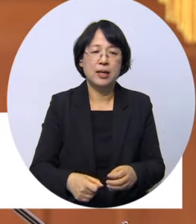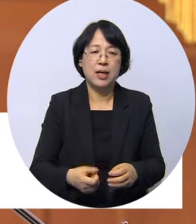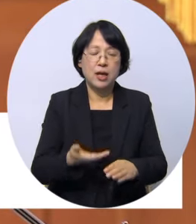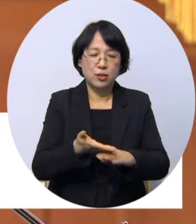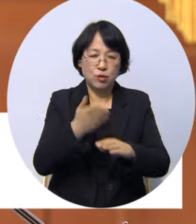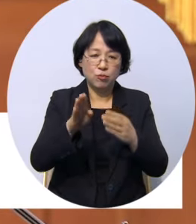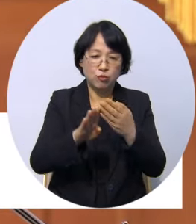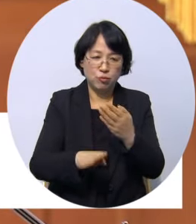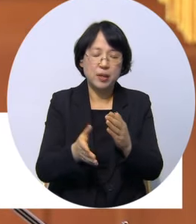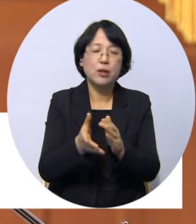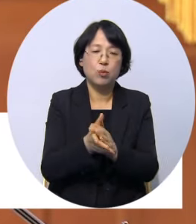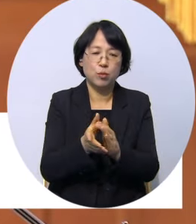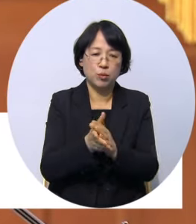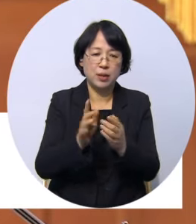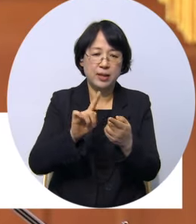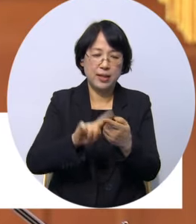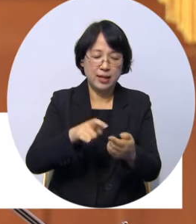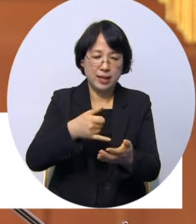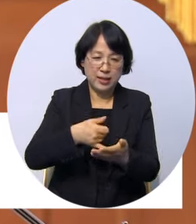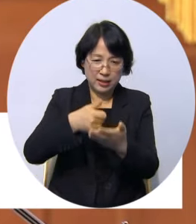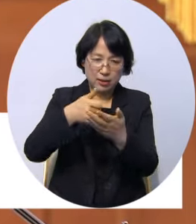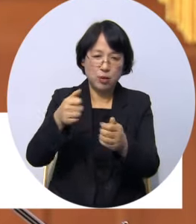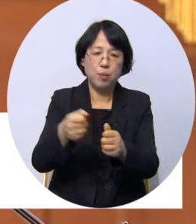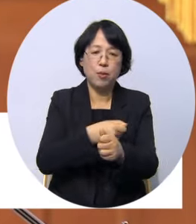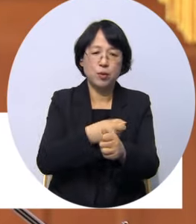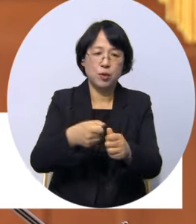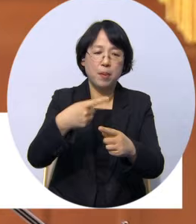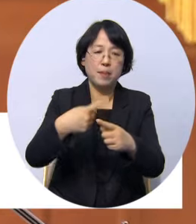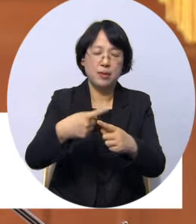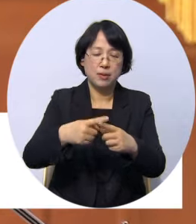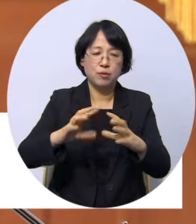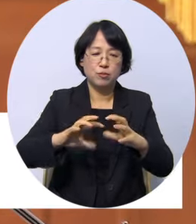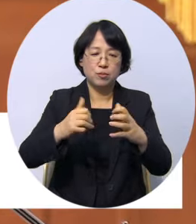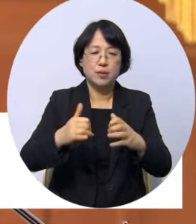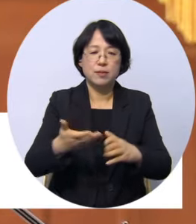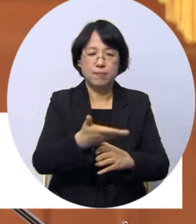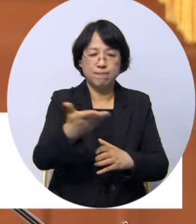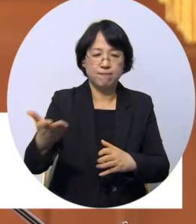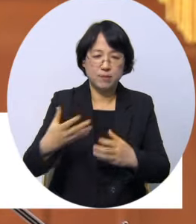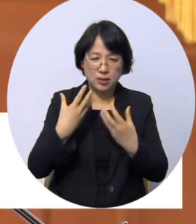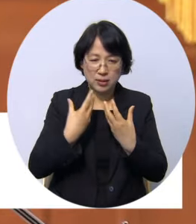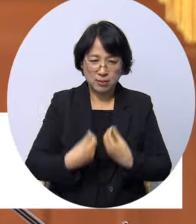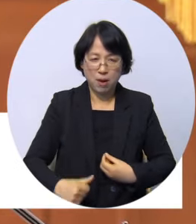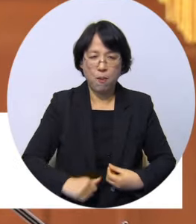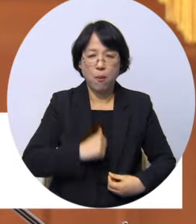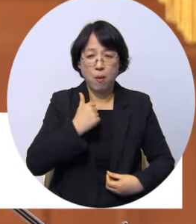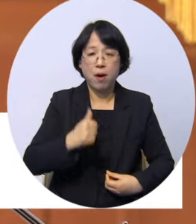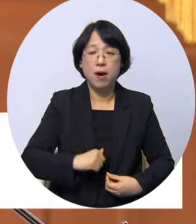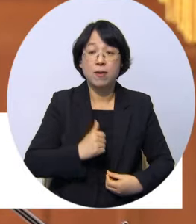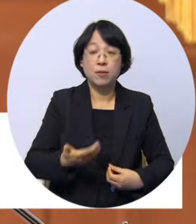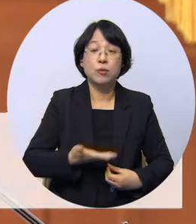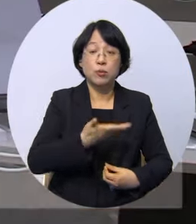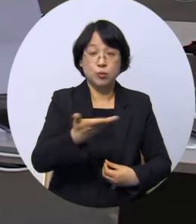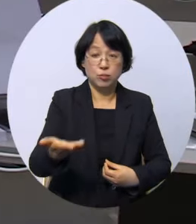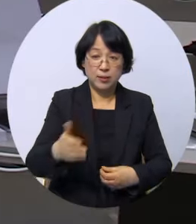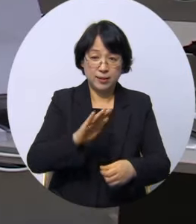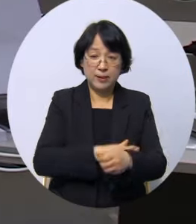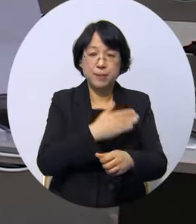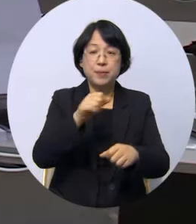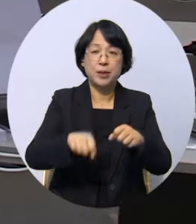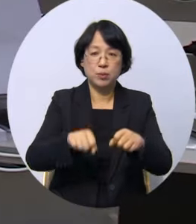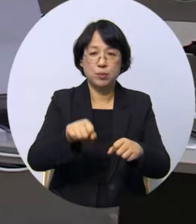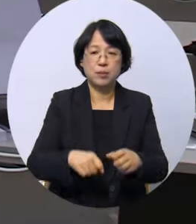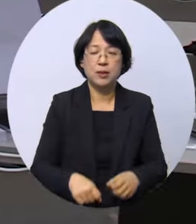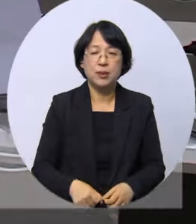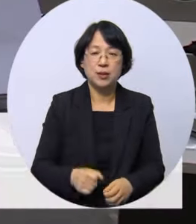선배에 대한 인격적 폭력이며 국민들께 실망과 분노를 주는 행위입니다 정부는